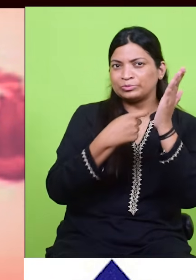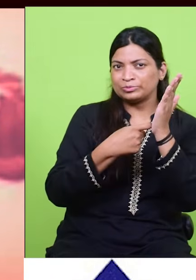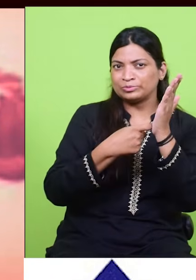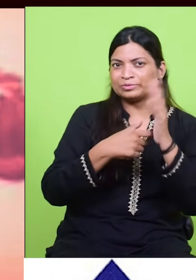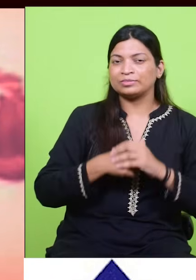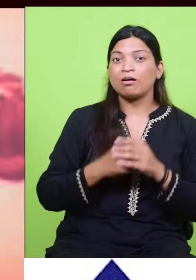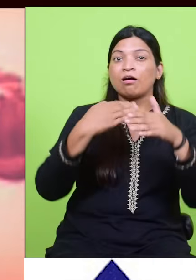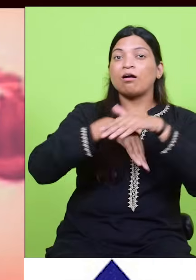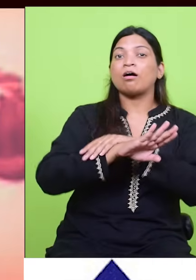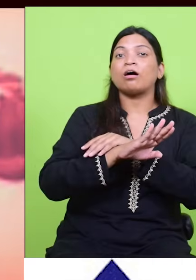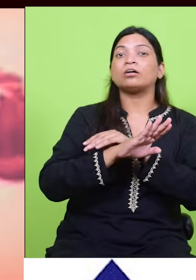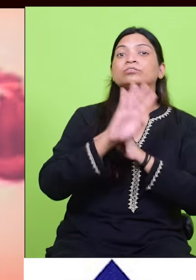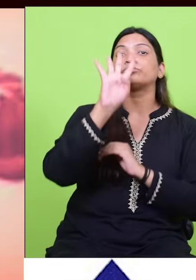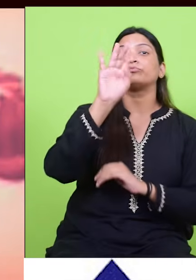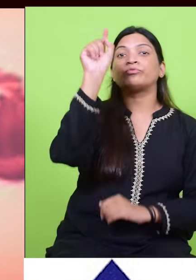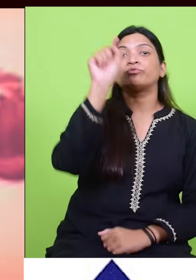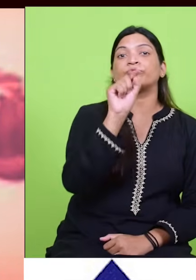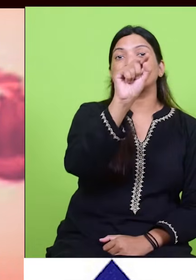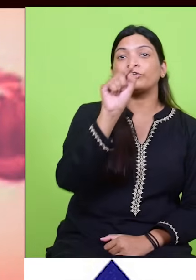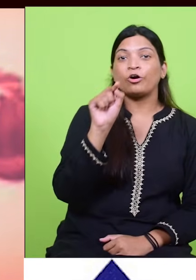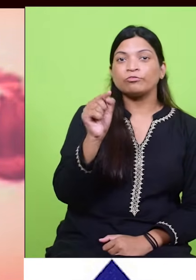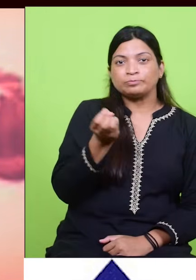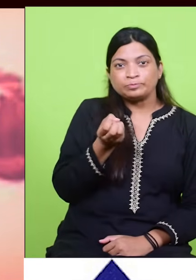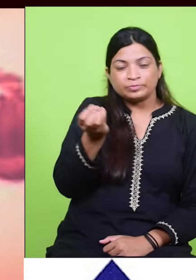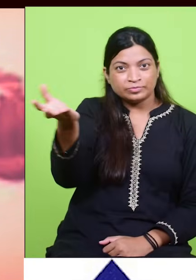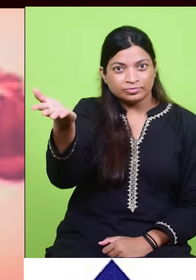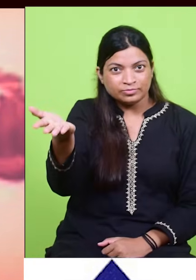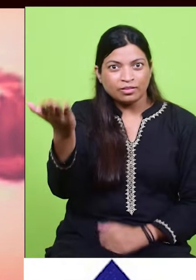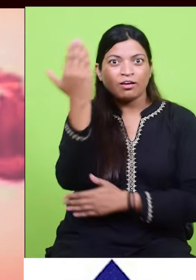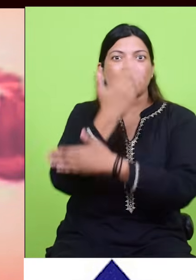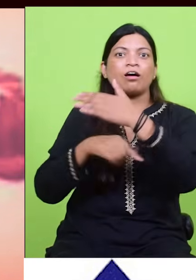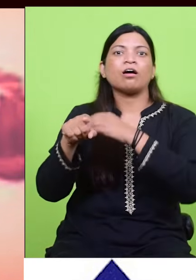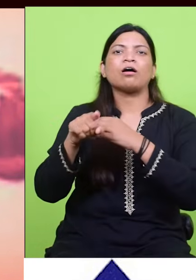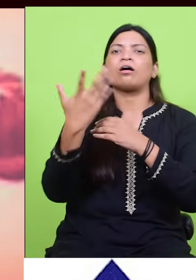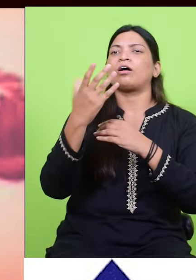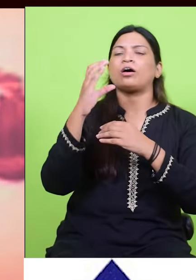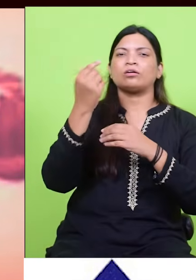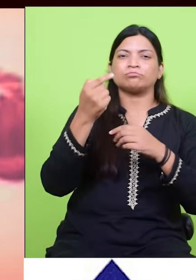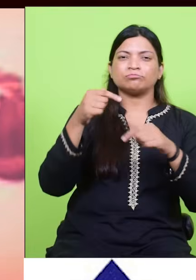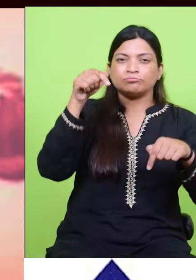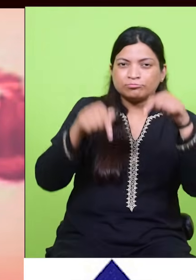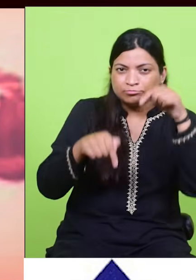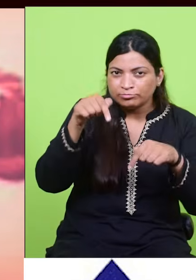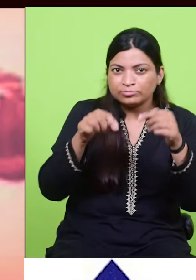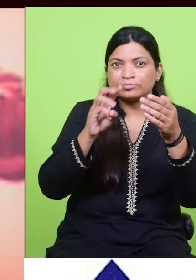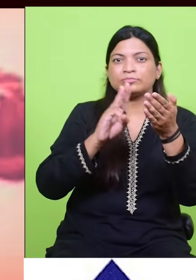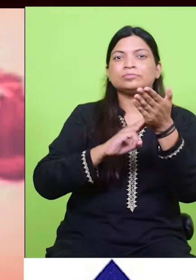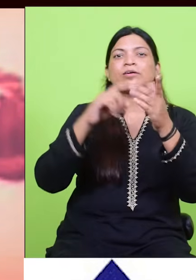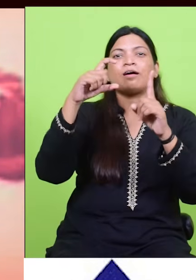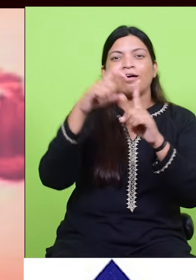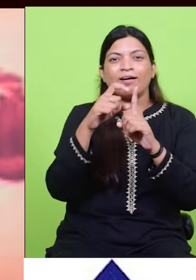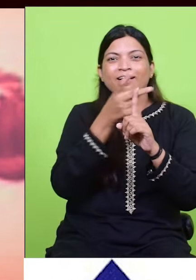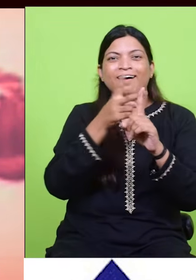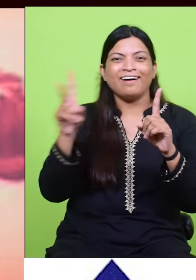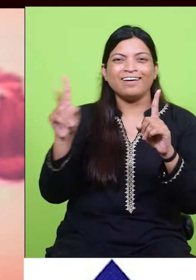था तो उन्होंने 4% उसमें रिजर्वेशन दिया था। तो जो डेफ ब्लाइंड, ऑर्थोपेडिकली चैलेंज और एक MD